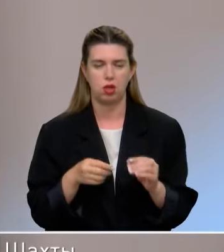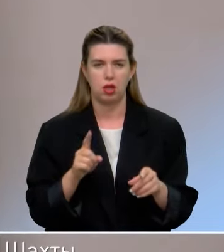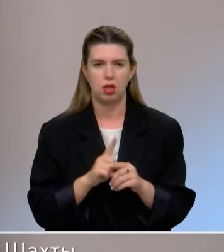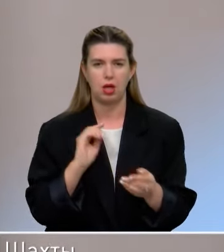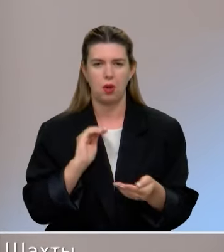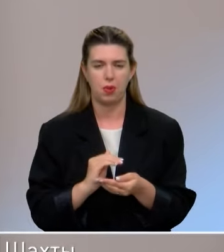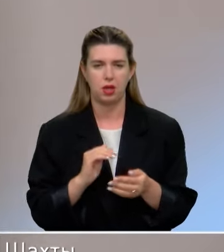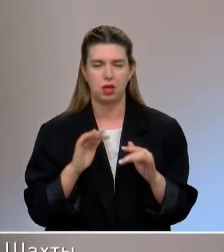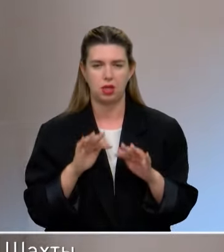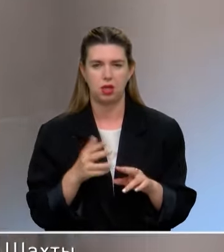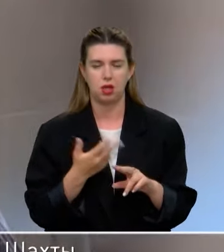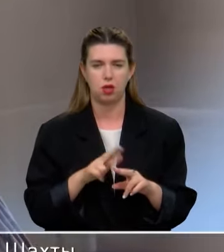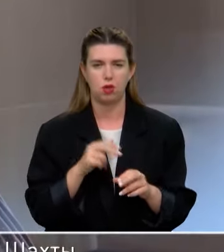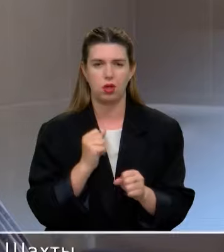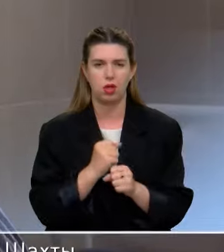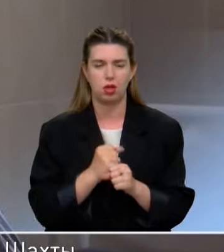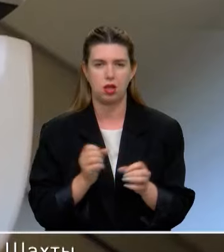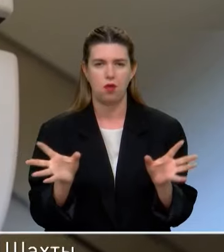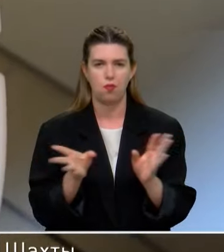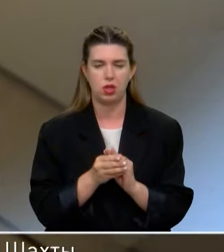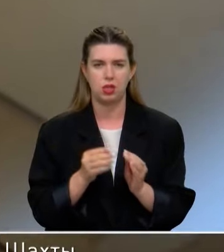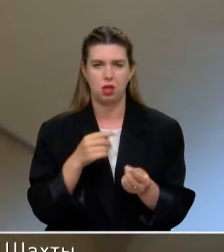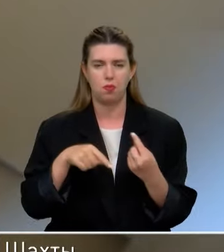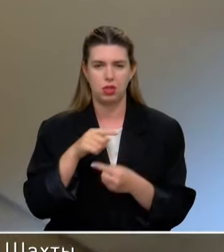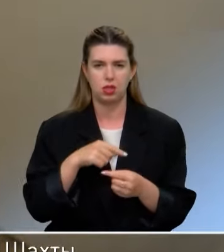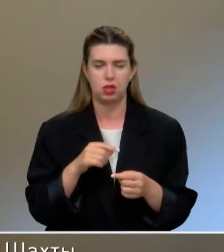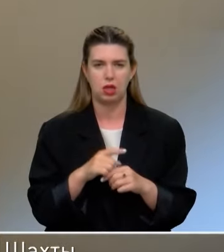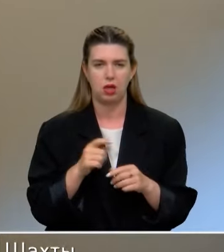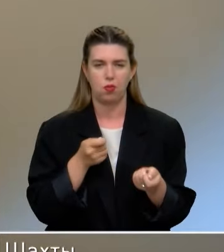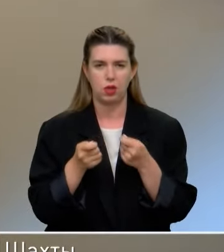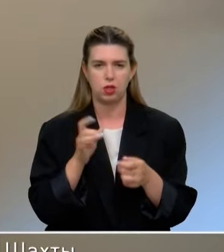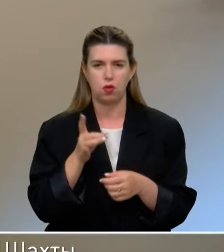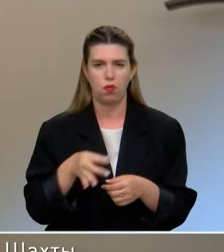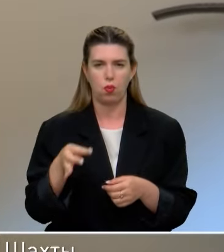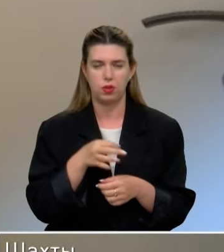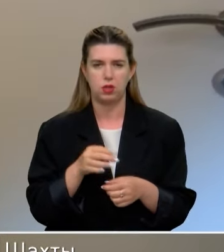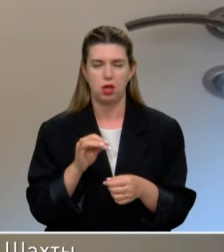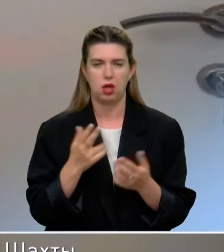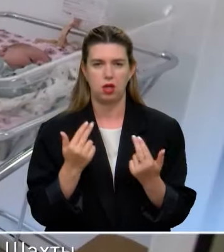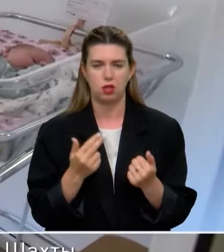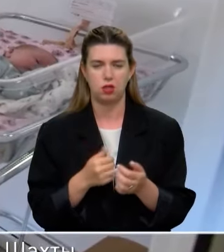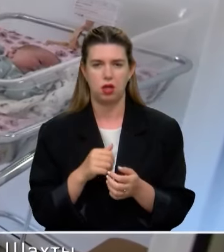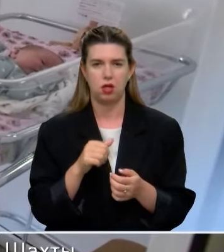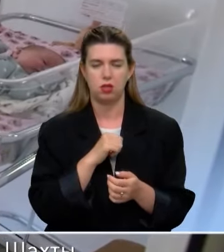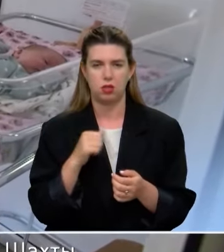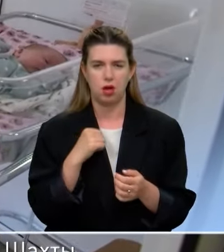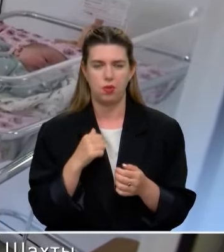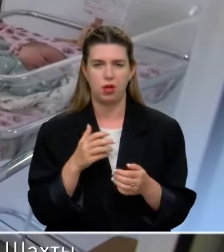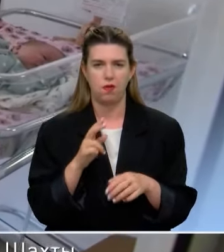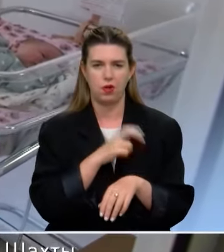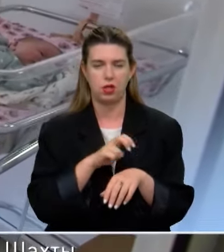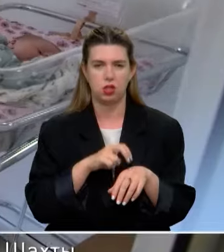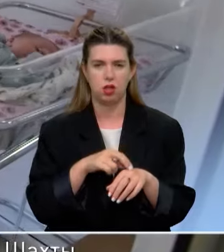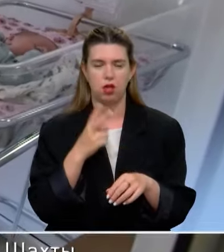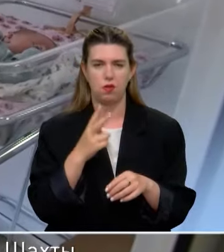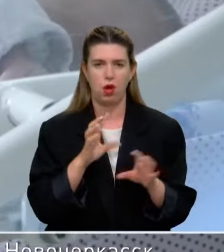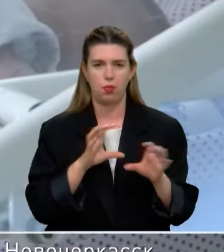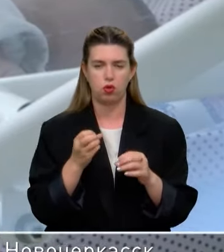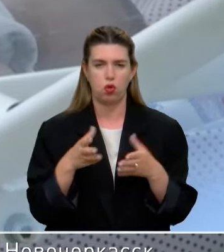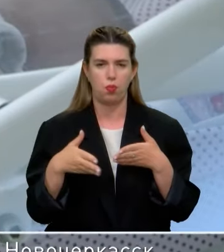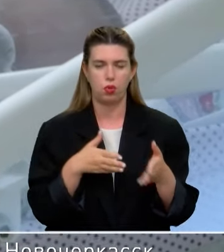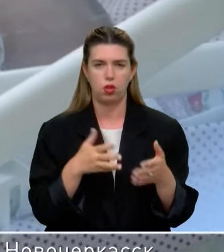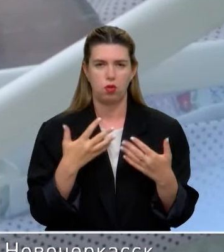маленьких дел которые делают вместе бизнес правительство Ростовской обла безу в